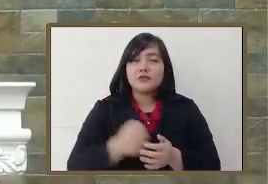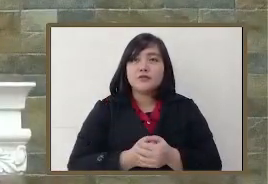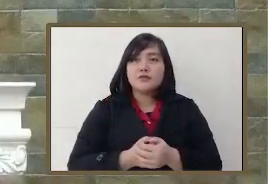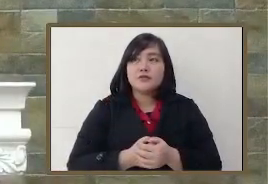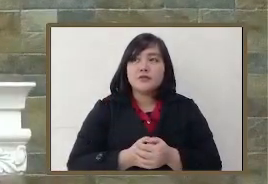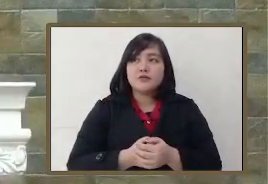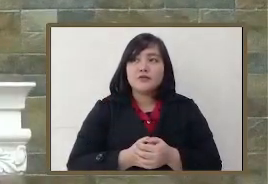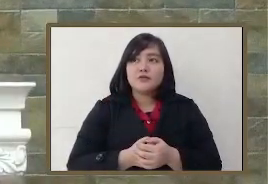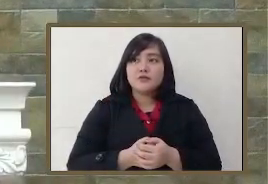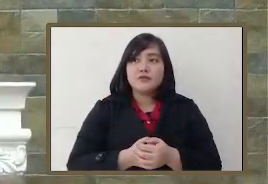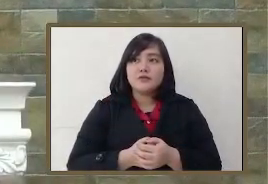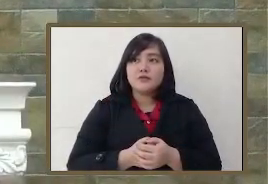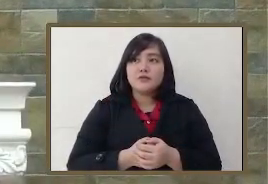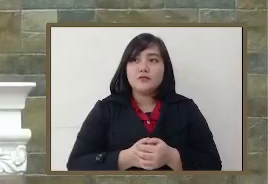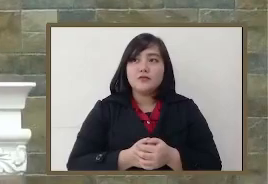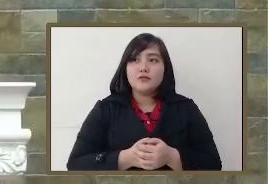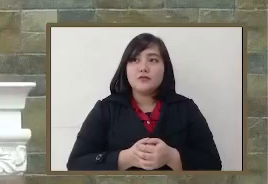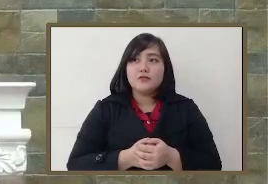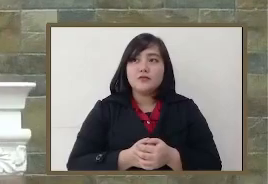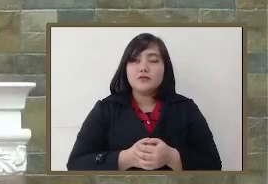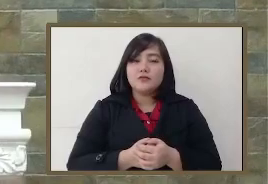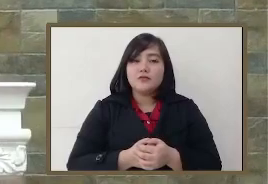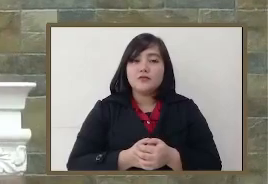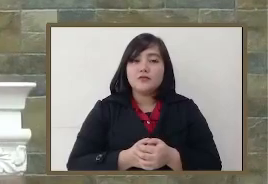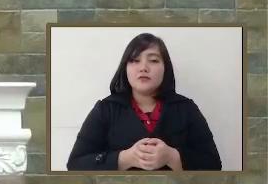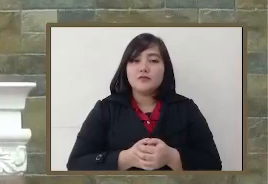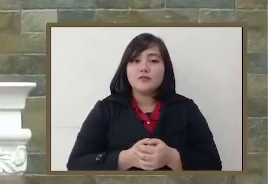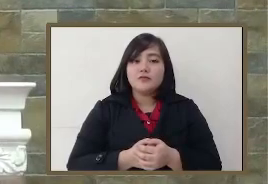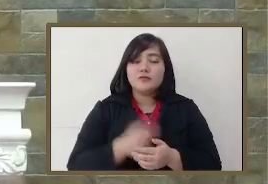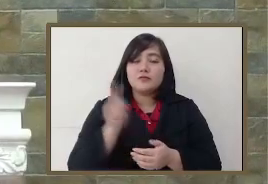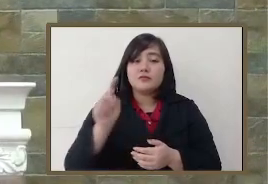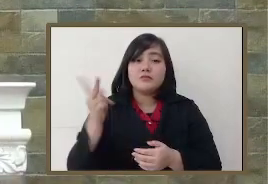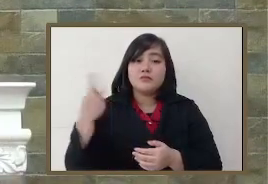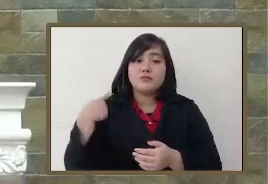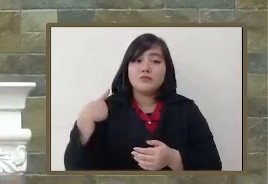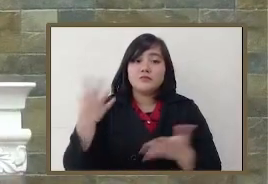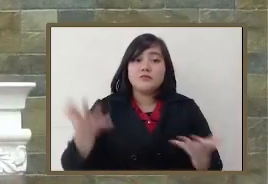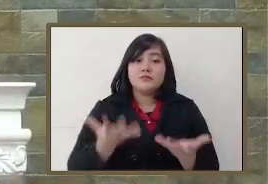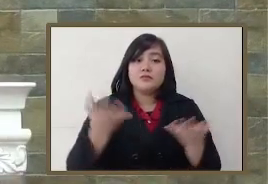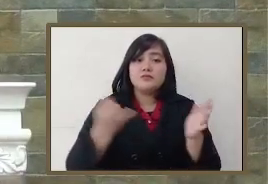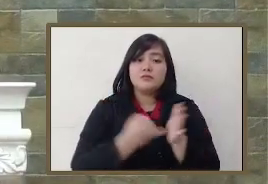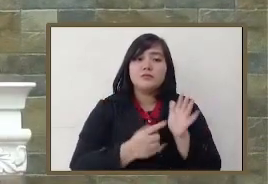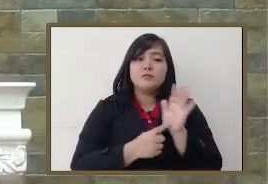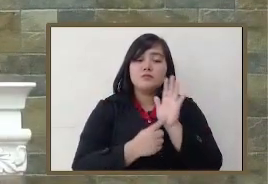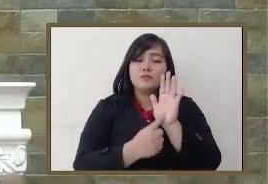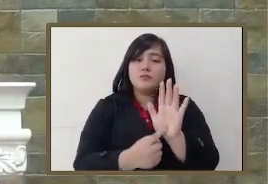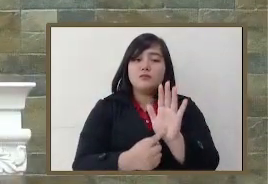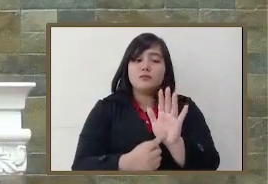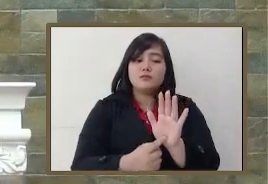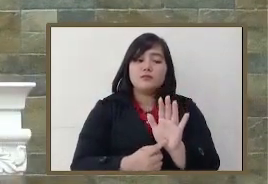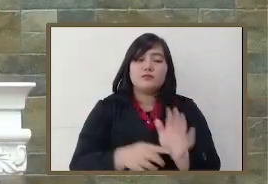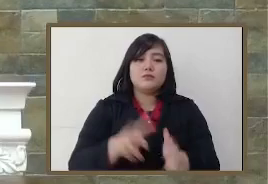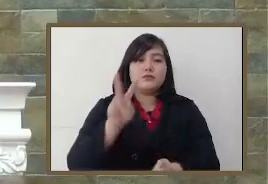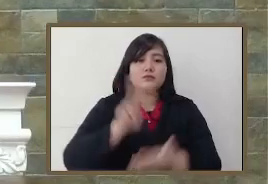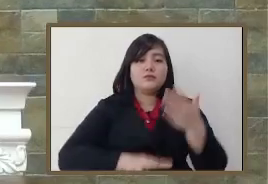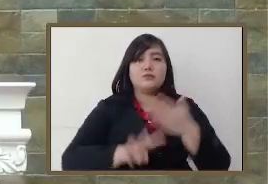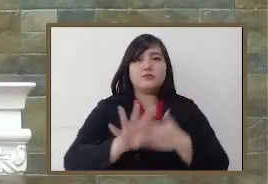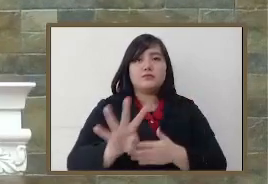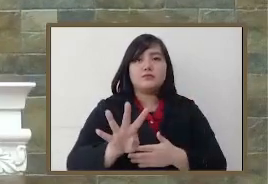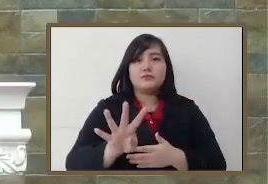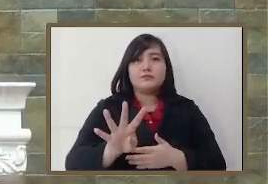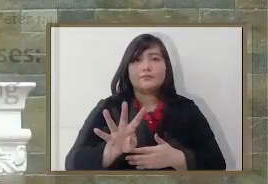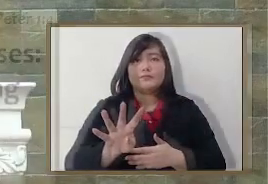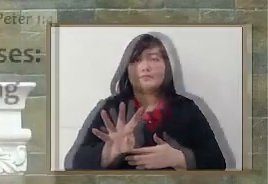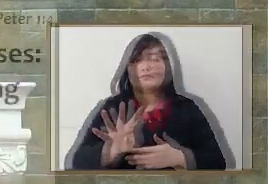kung saan magmamanifest yun. Alright? No wonder, that's why in verse number 4, mapapansin nyo, whereby are given